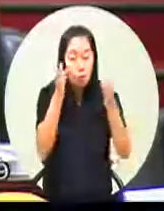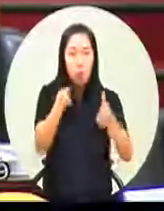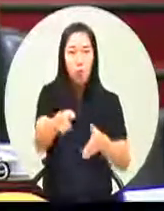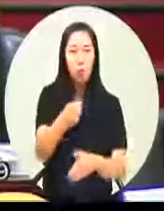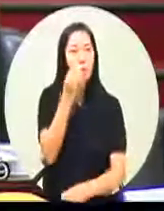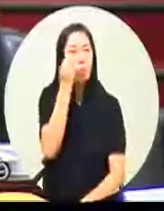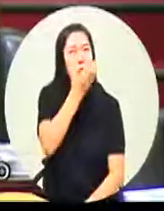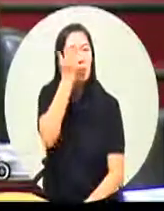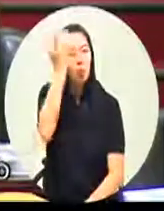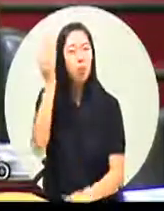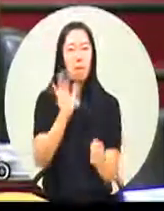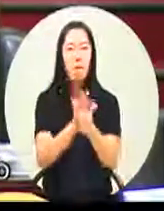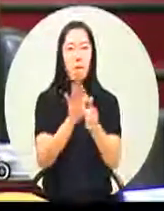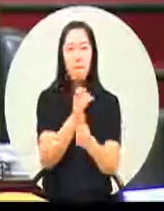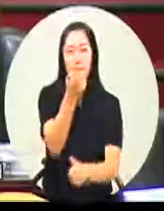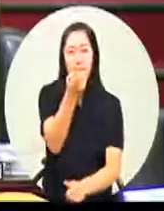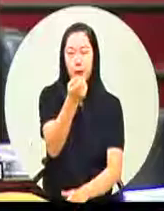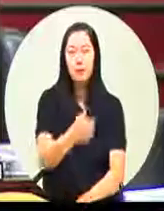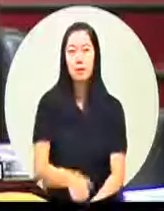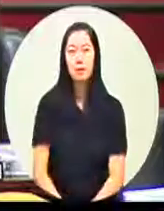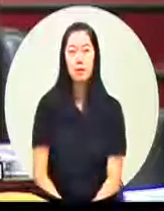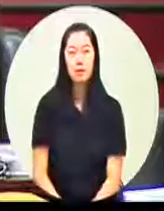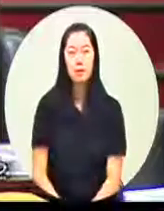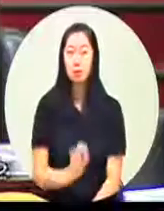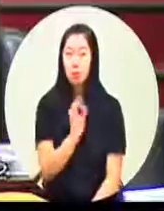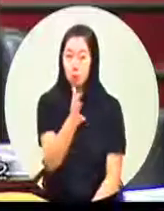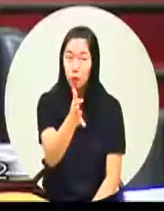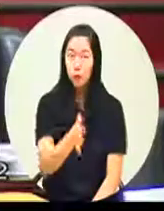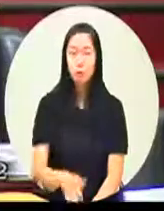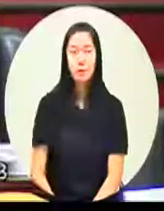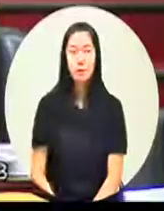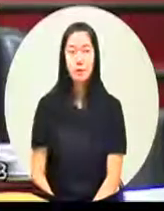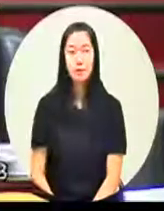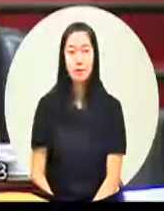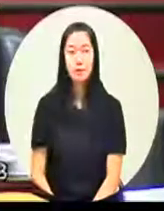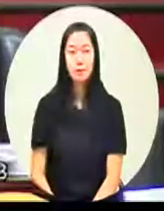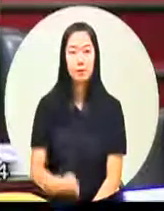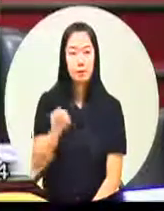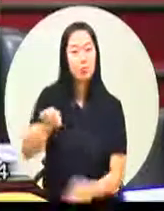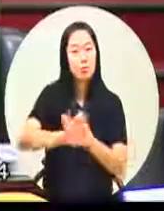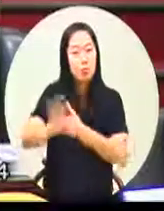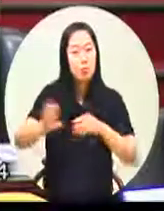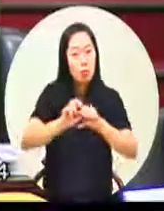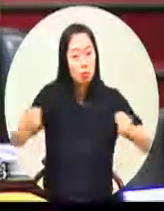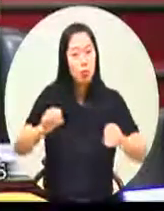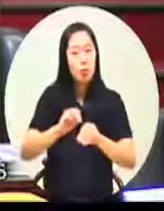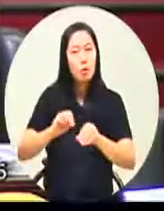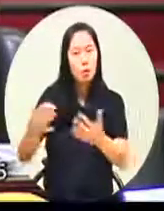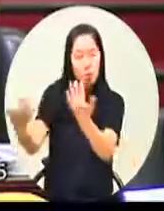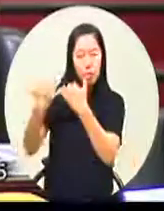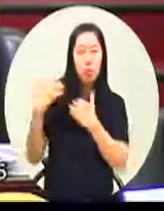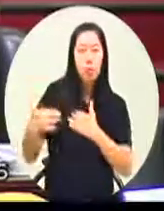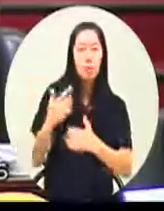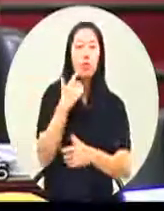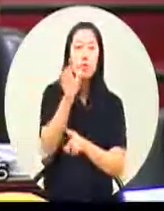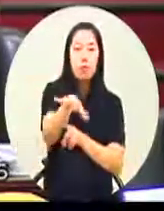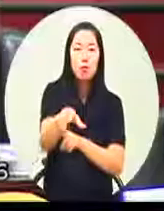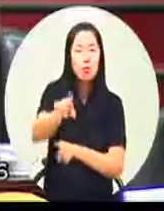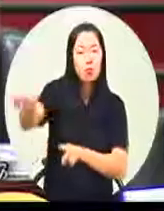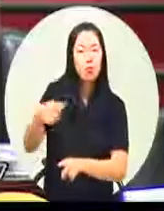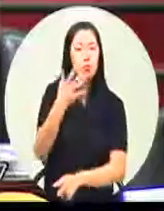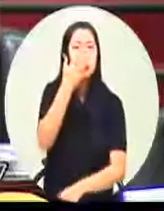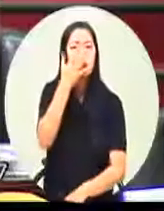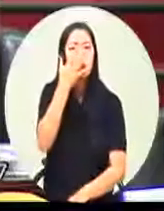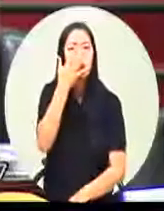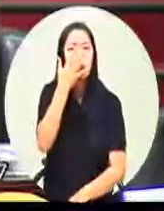光的发展没有帮助，因为他们从外地的人到了美浓的时候，他不晓得